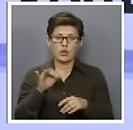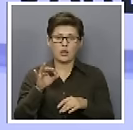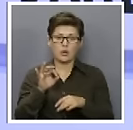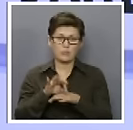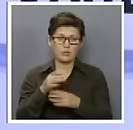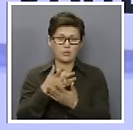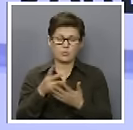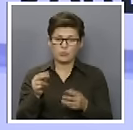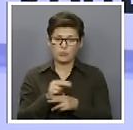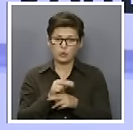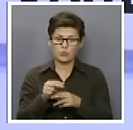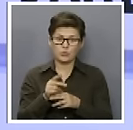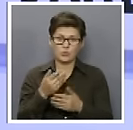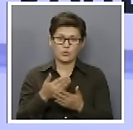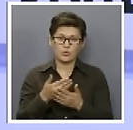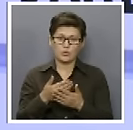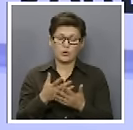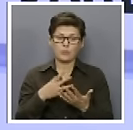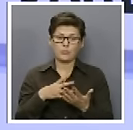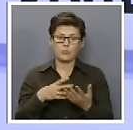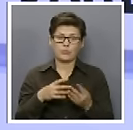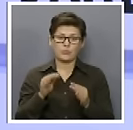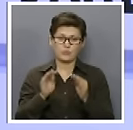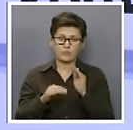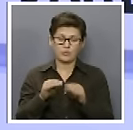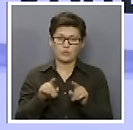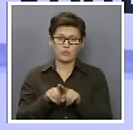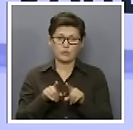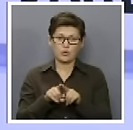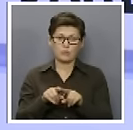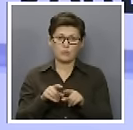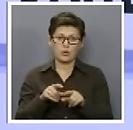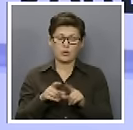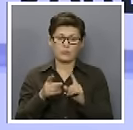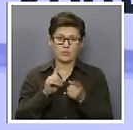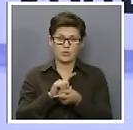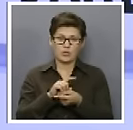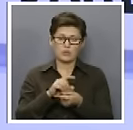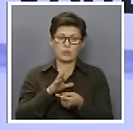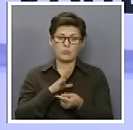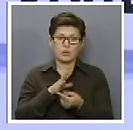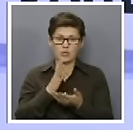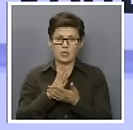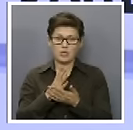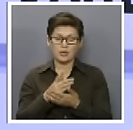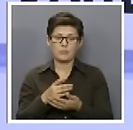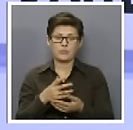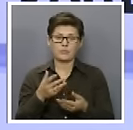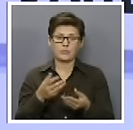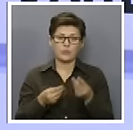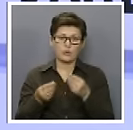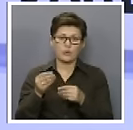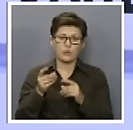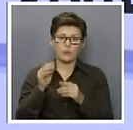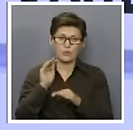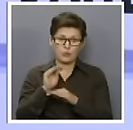жағынан. Жасанды жүрек, сол жақ жүрекшені салу дейді, немесе трансплантация жүректі жасау. Осы жағынан